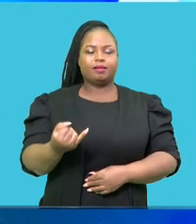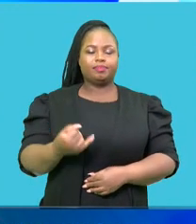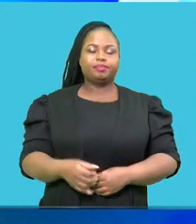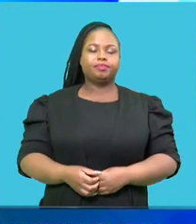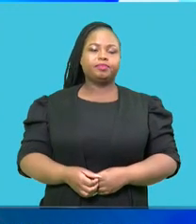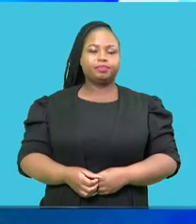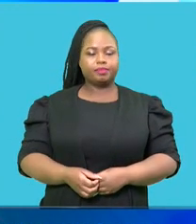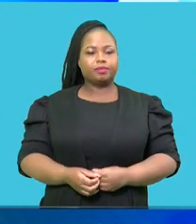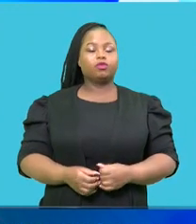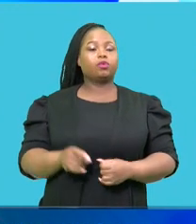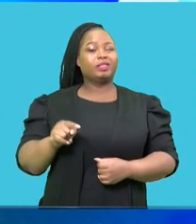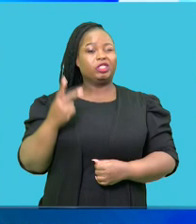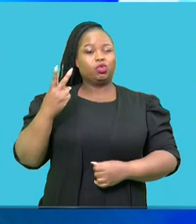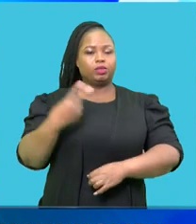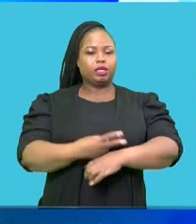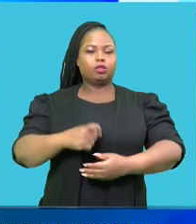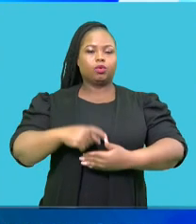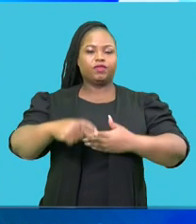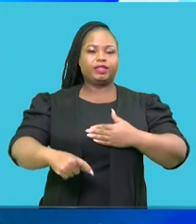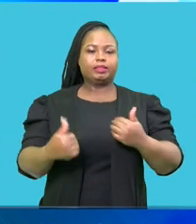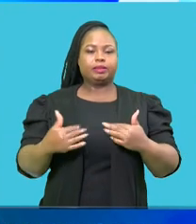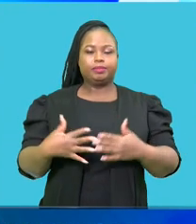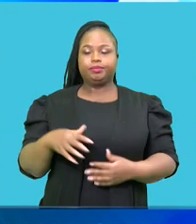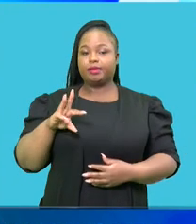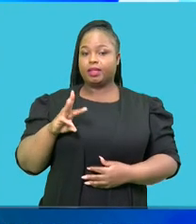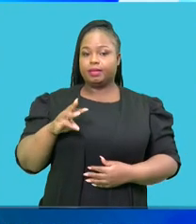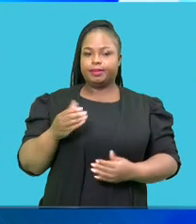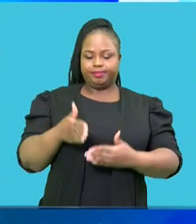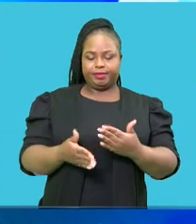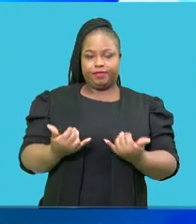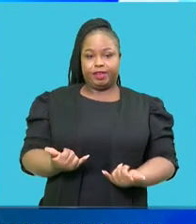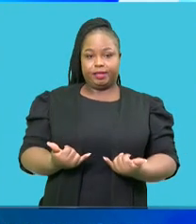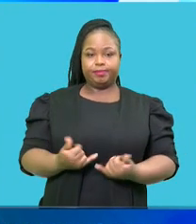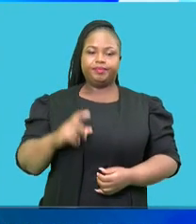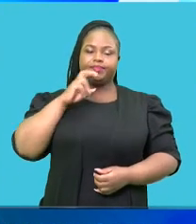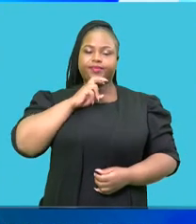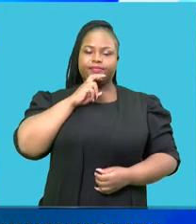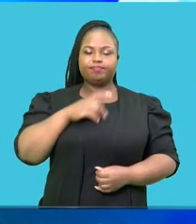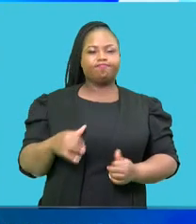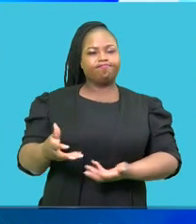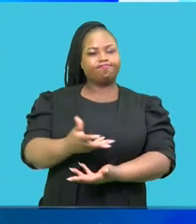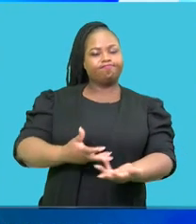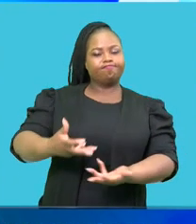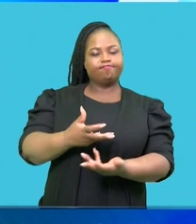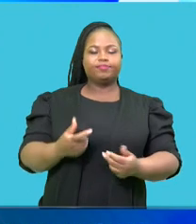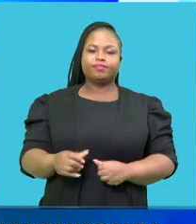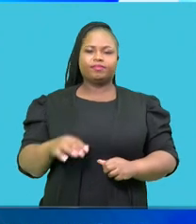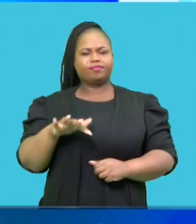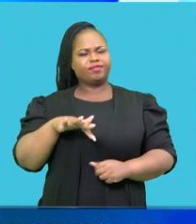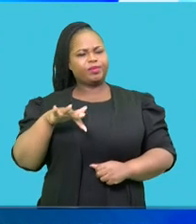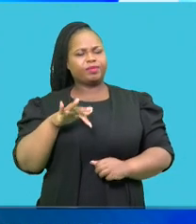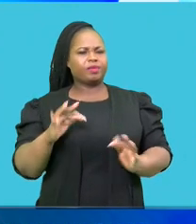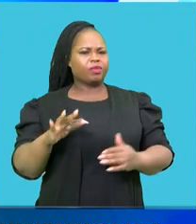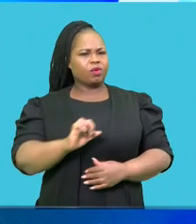Lengungu utela ke yenzuge imbi ileka lengu lwe sine nezo opo tula namusla Kutloso yenga ugutitlanga nisoma kandangisi mosezwe Wukute